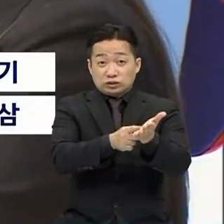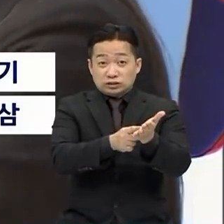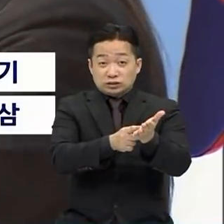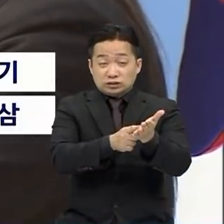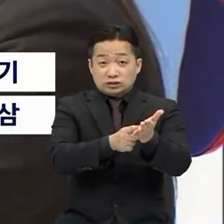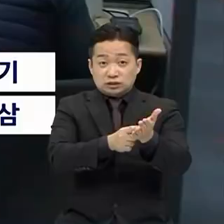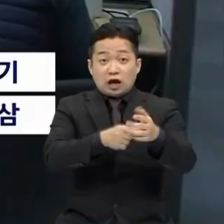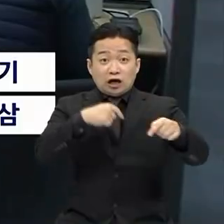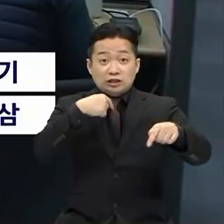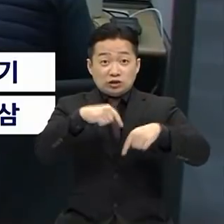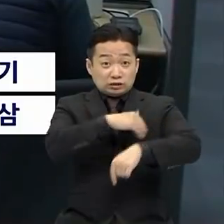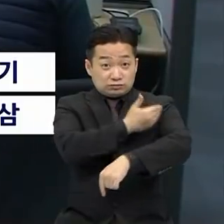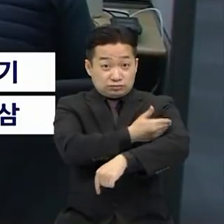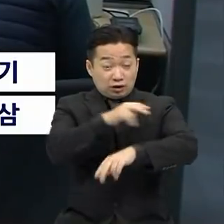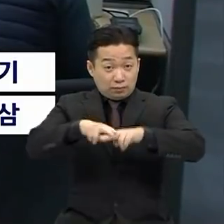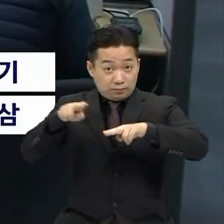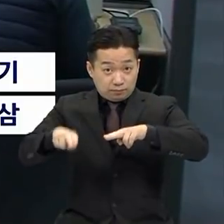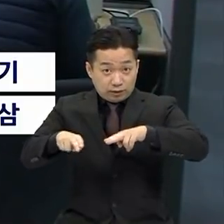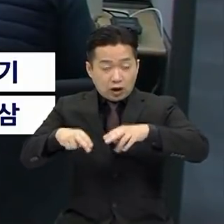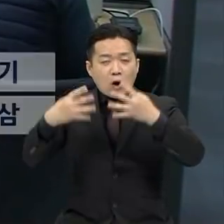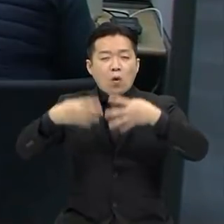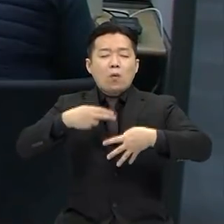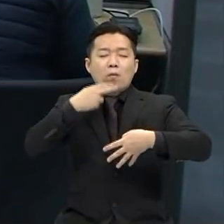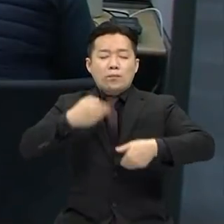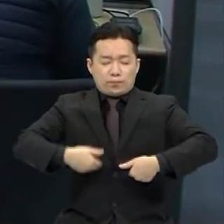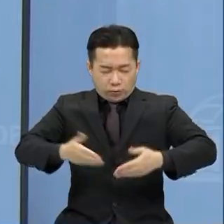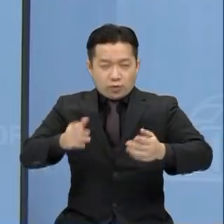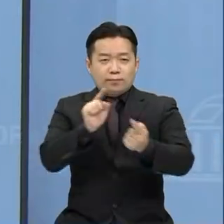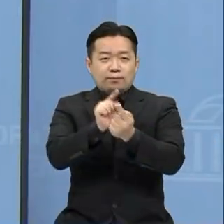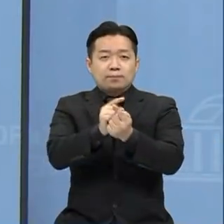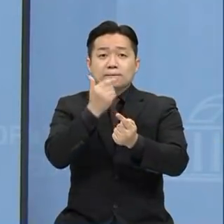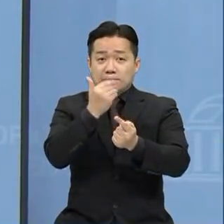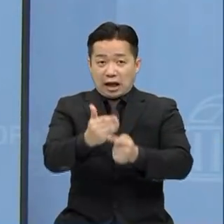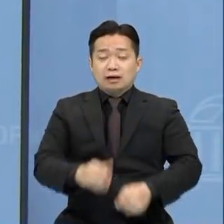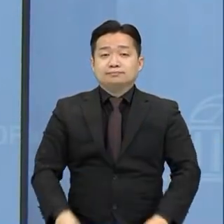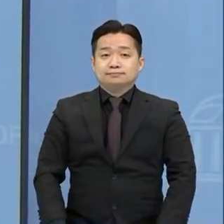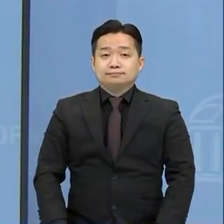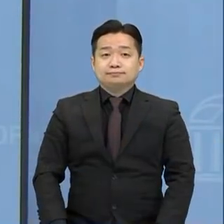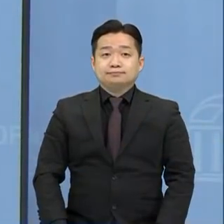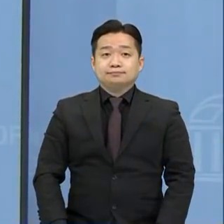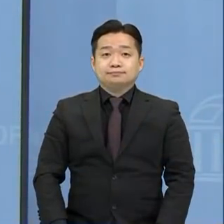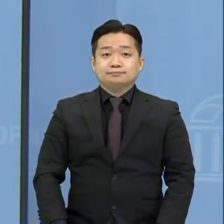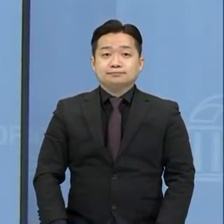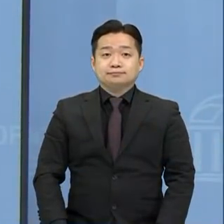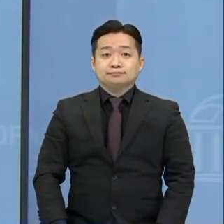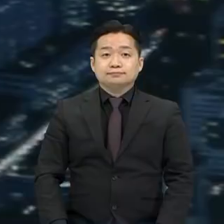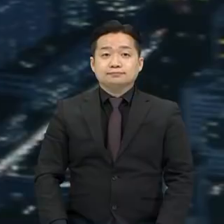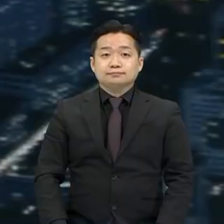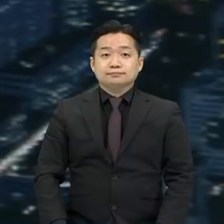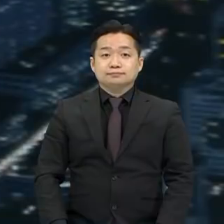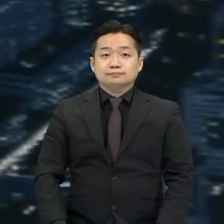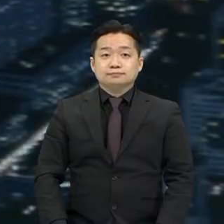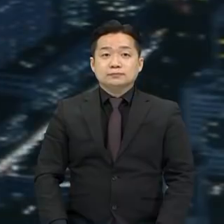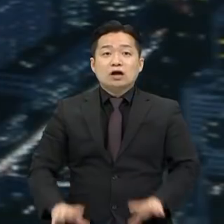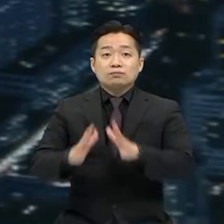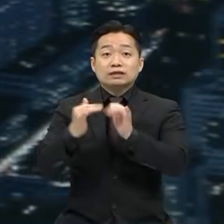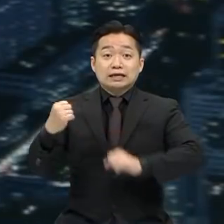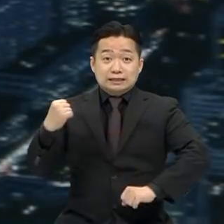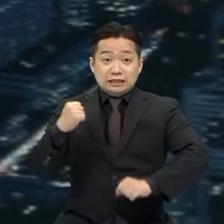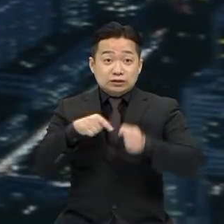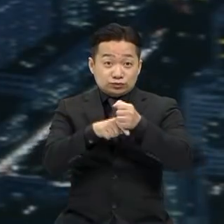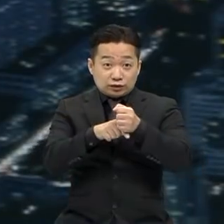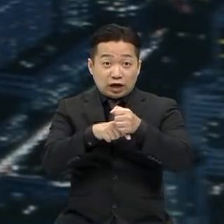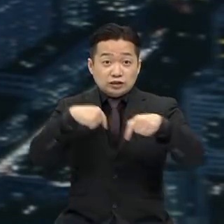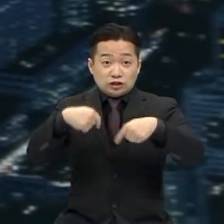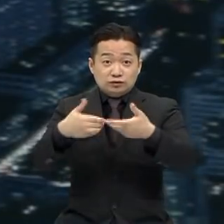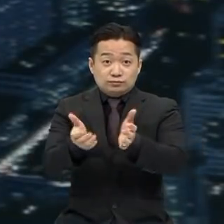동의한다면 조건없이 만날 수 있다고 밝혔습니다 sbs 화 강인 입니다 4 국민의 힘 취재하는